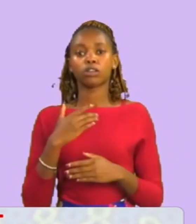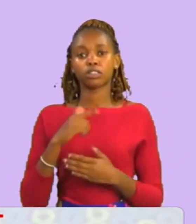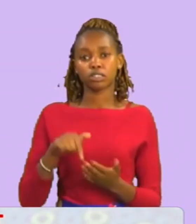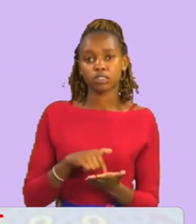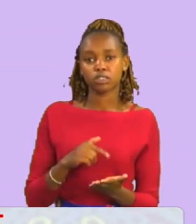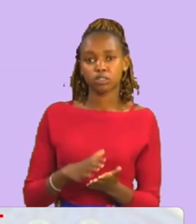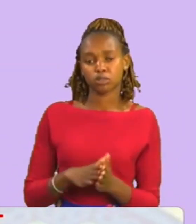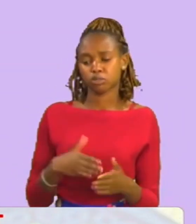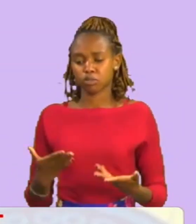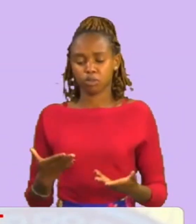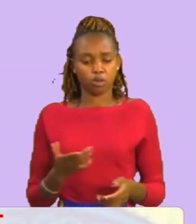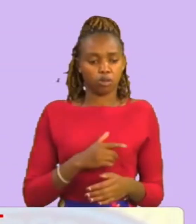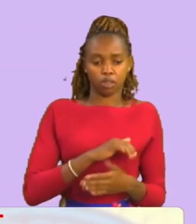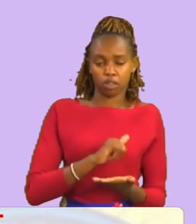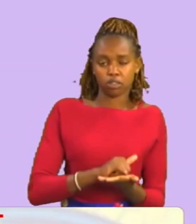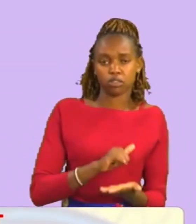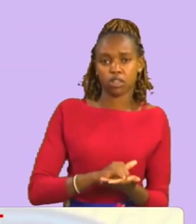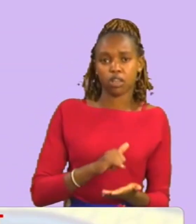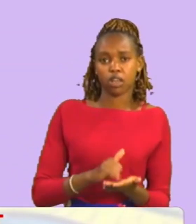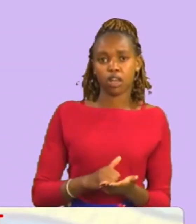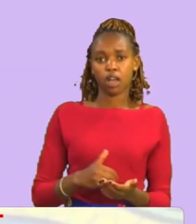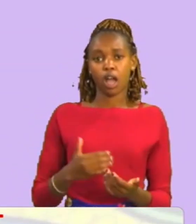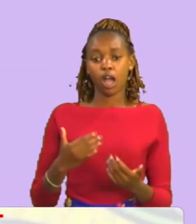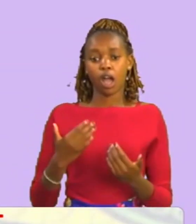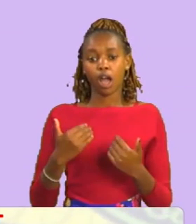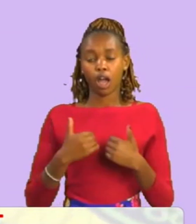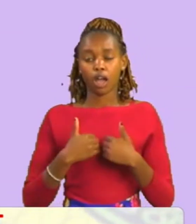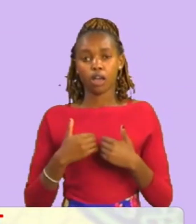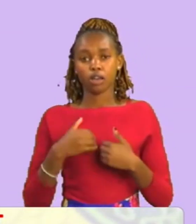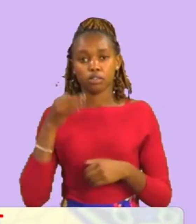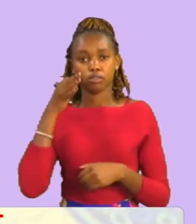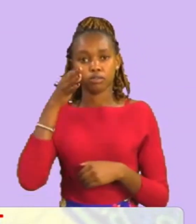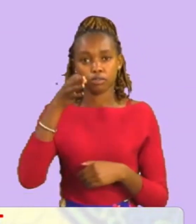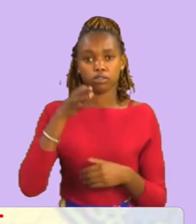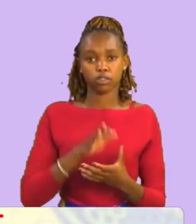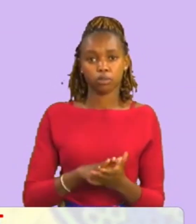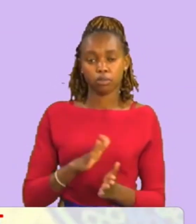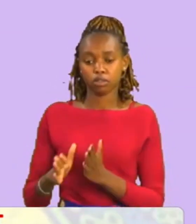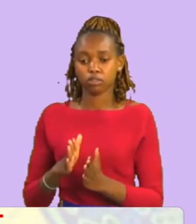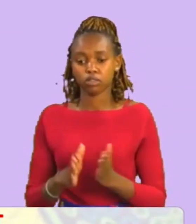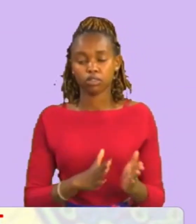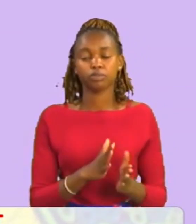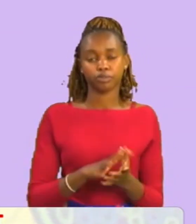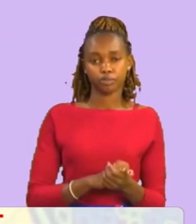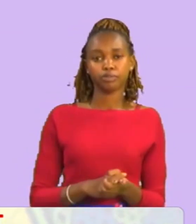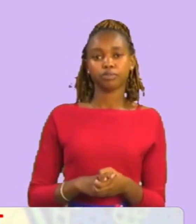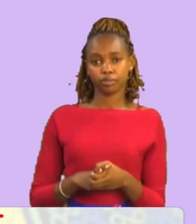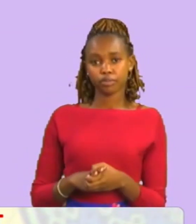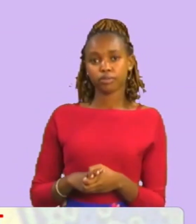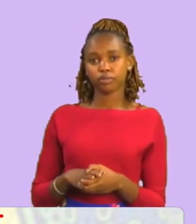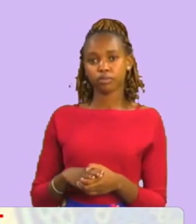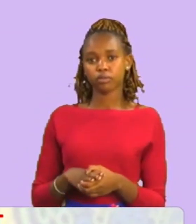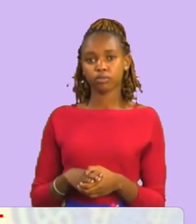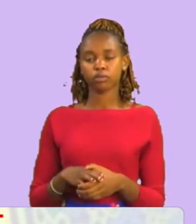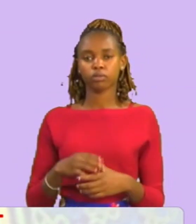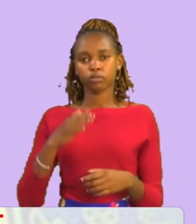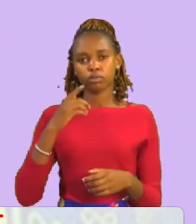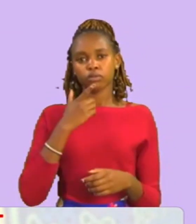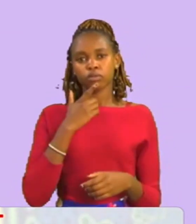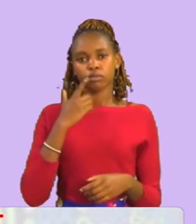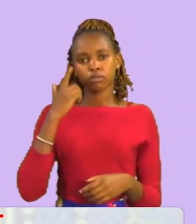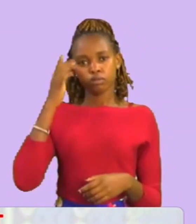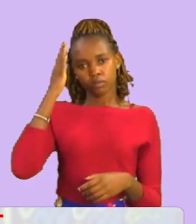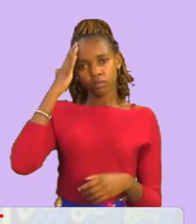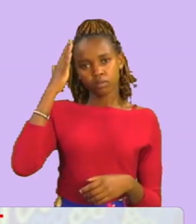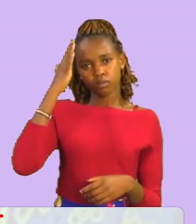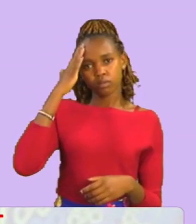jamaa. He had a vision. Alikuwa na vision. Na me put to live. Hatari sana. Vile napa. Kabisa. Unajua hapo ndio unaona